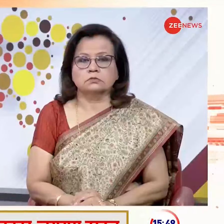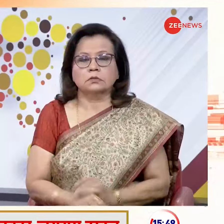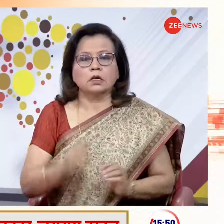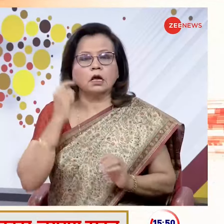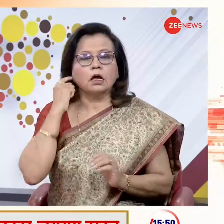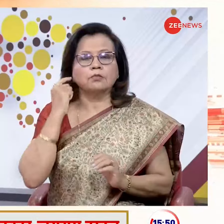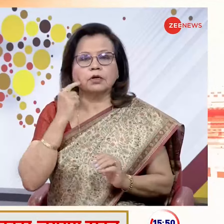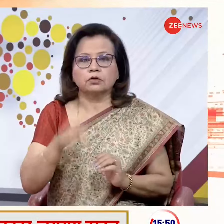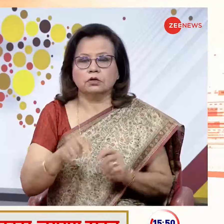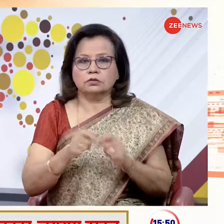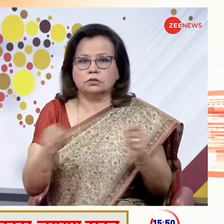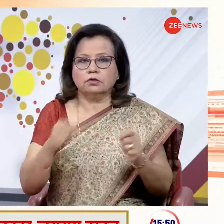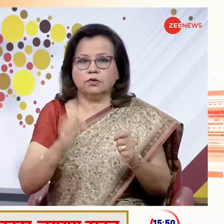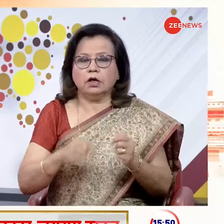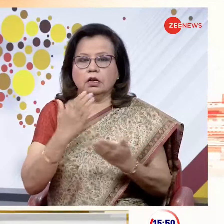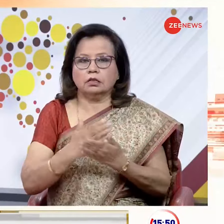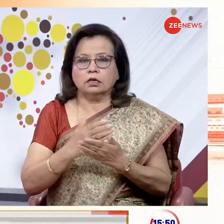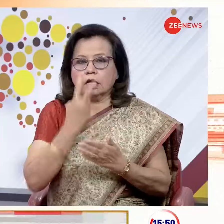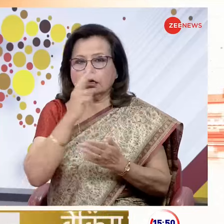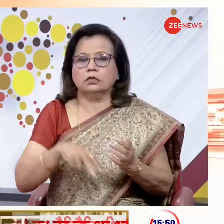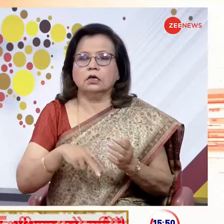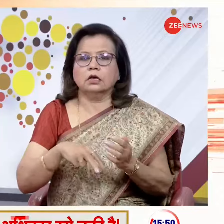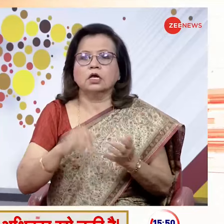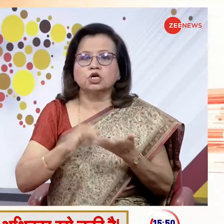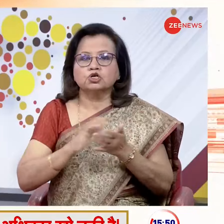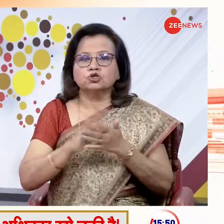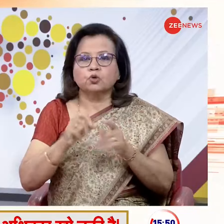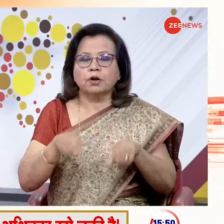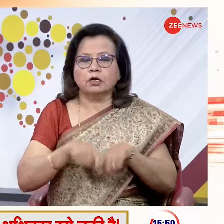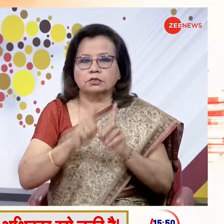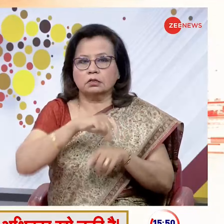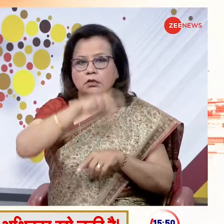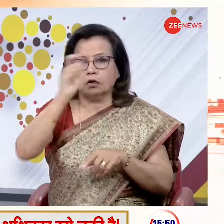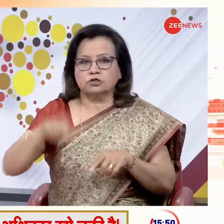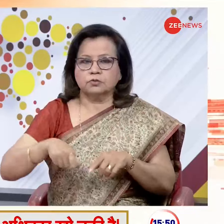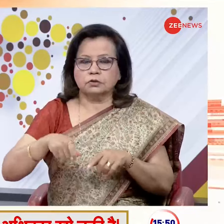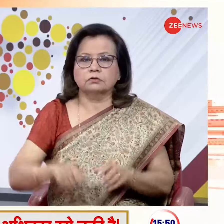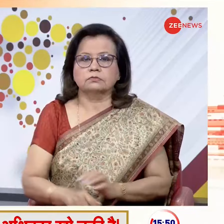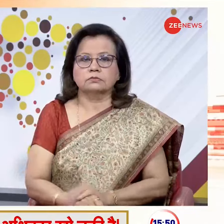बंधिरों के लिए समाचार में फिलहाल इतना ही आगे देखिए शुबना यादब के साथ राजपत